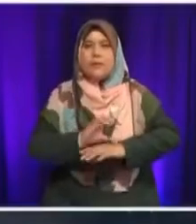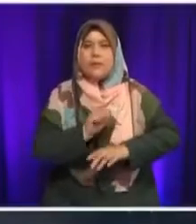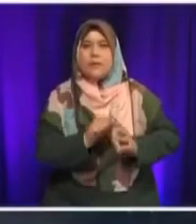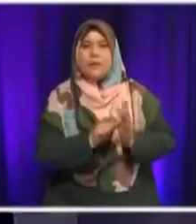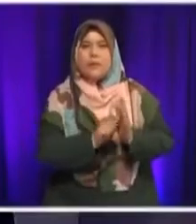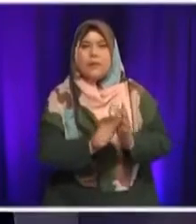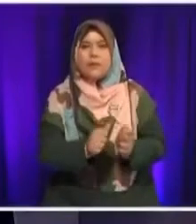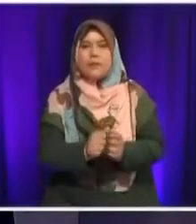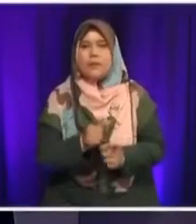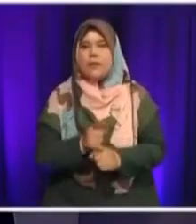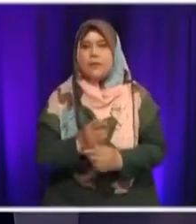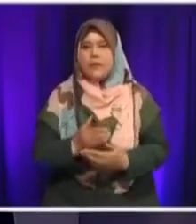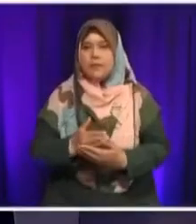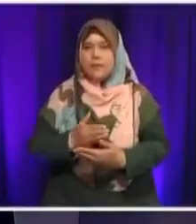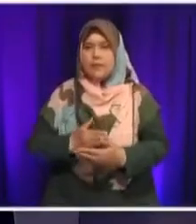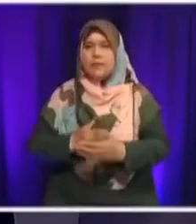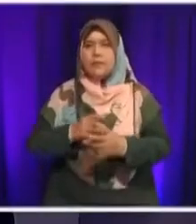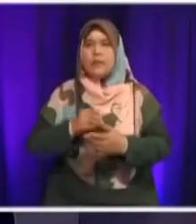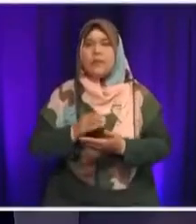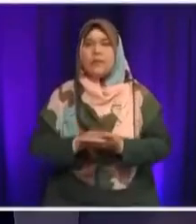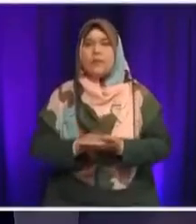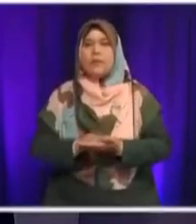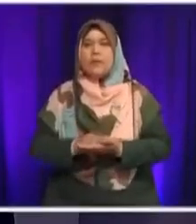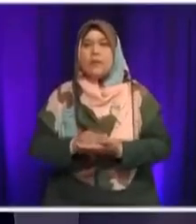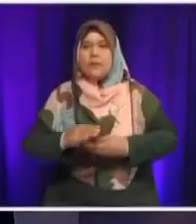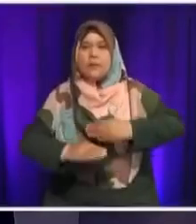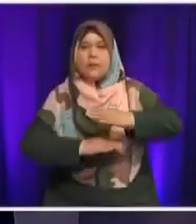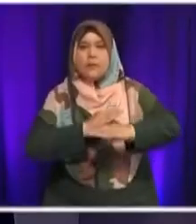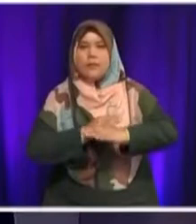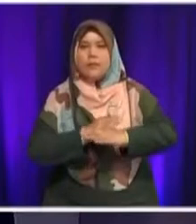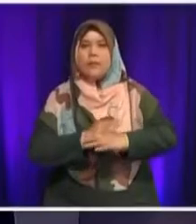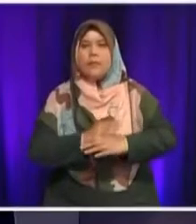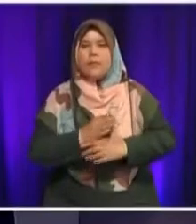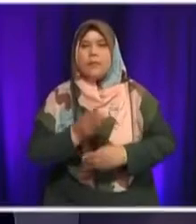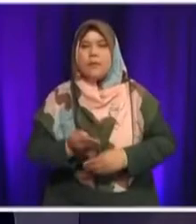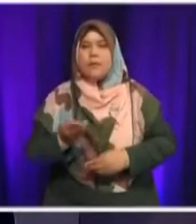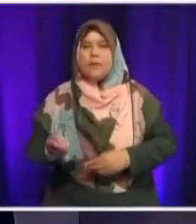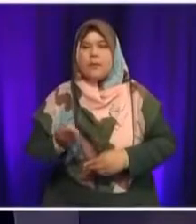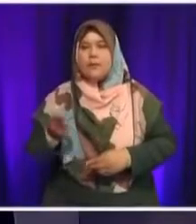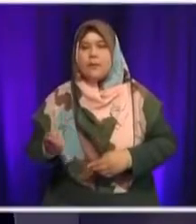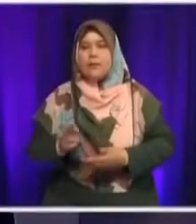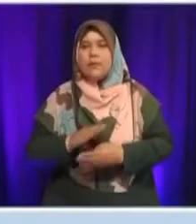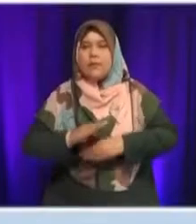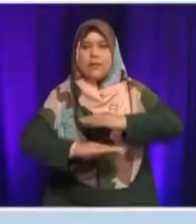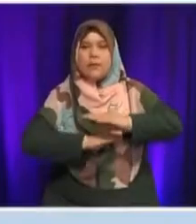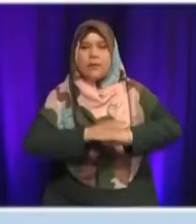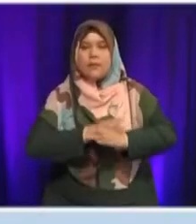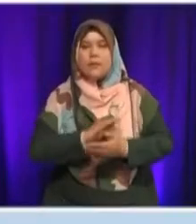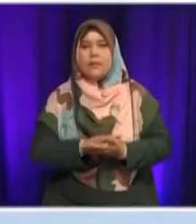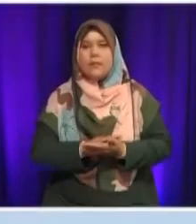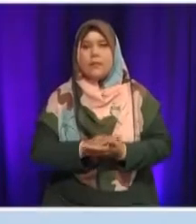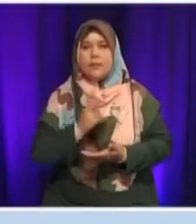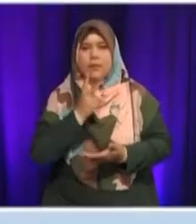Ivan sebelum bungkus mudah-mudai tahu bahan pembungkusan yang diperlukan oke oke kalau kita boleh lihat bahan